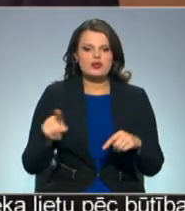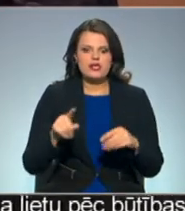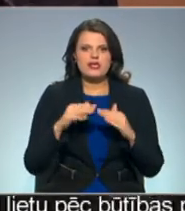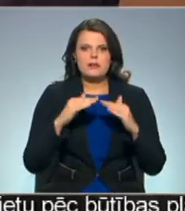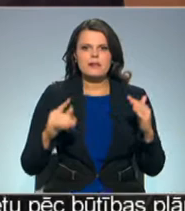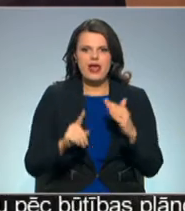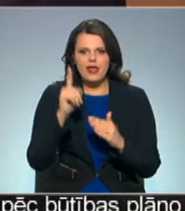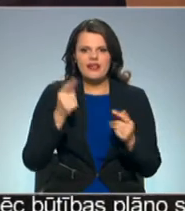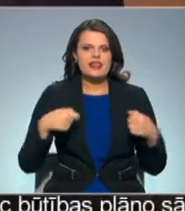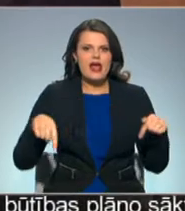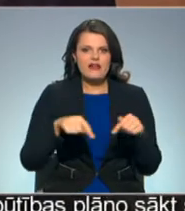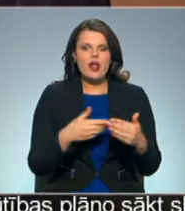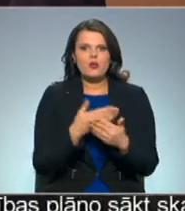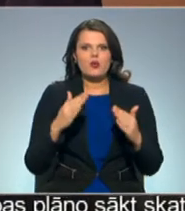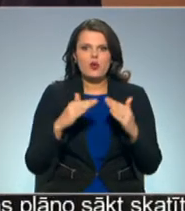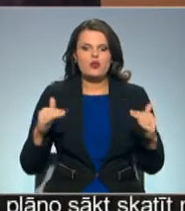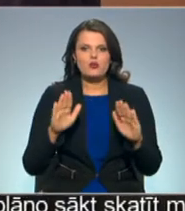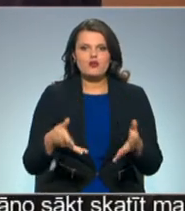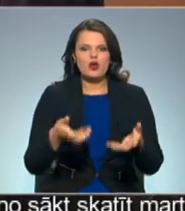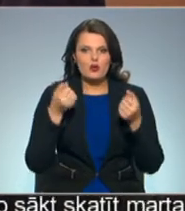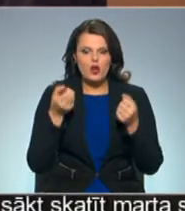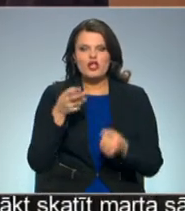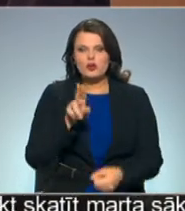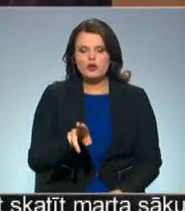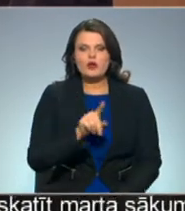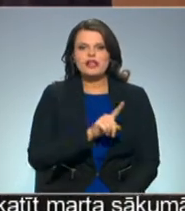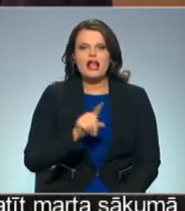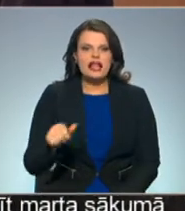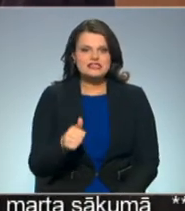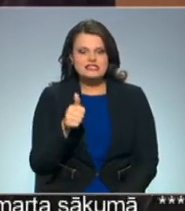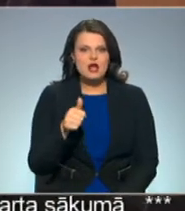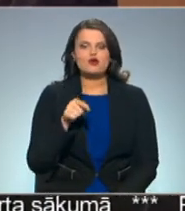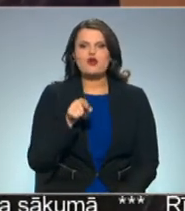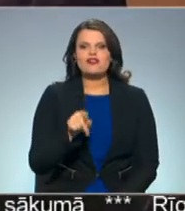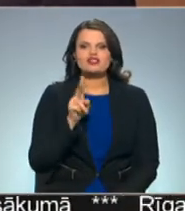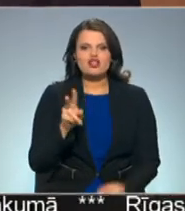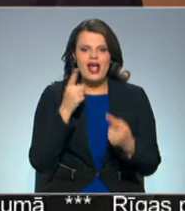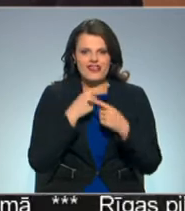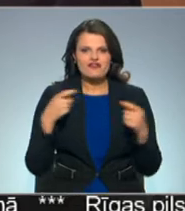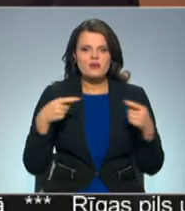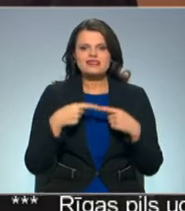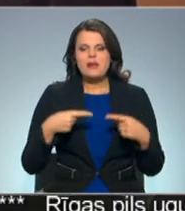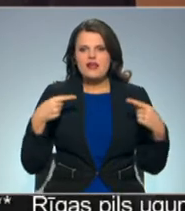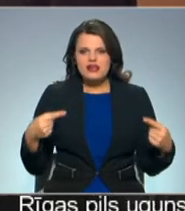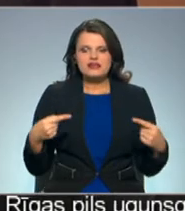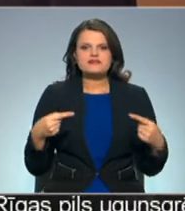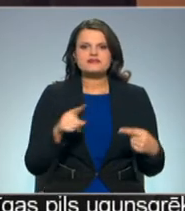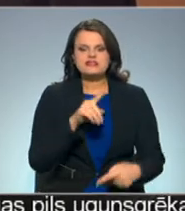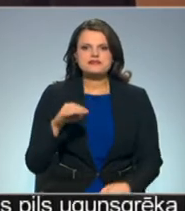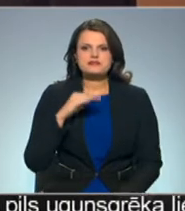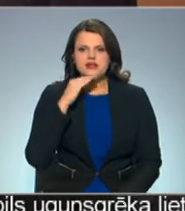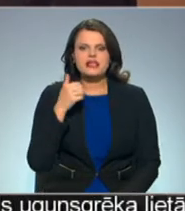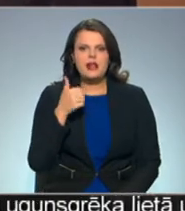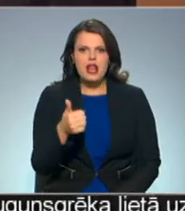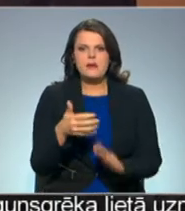ir jumts ir noņemams, un līdz ar to viņš ir kā informatīvais materiāls, ir pietiekami